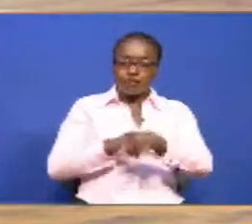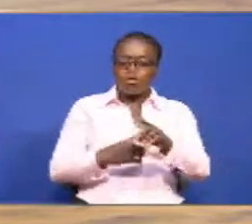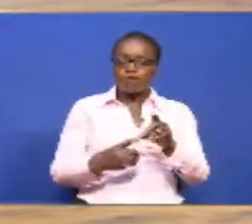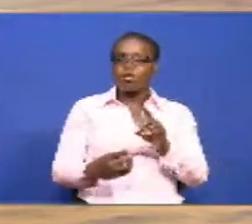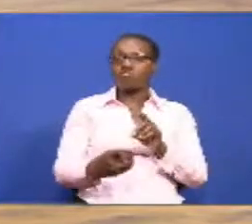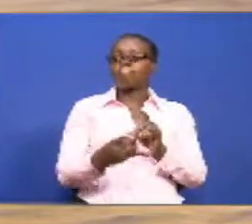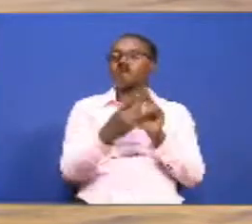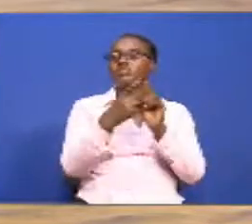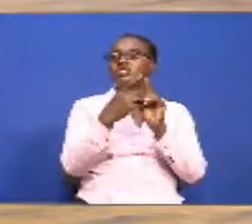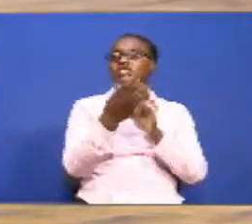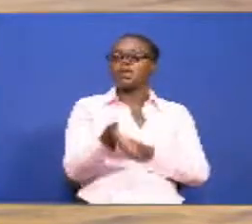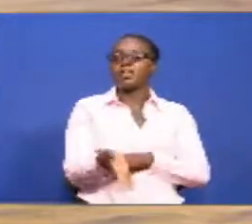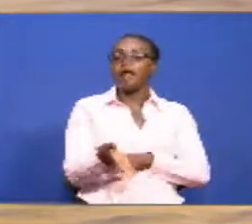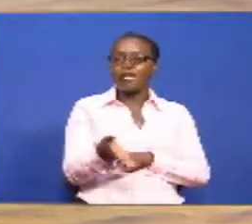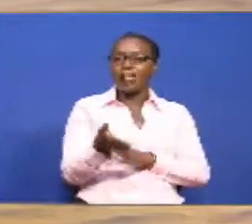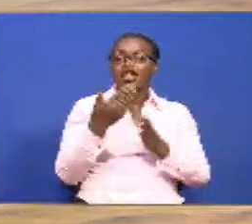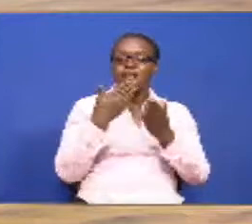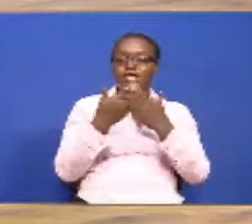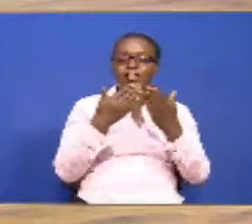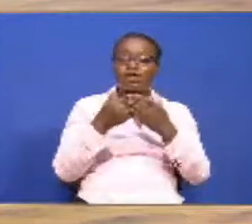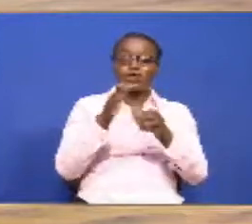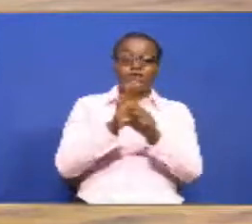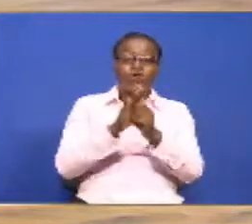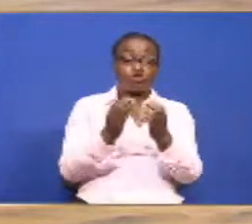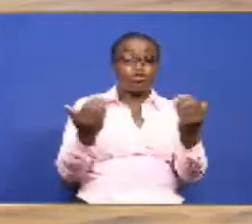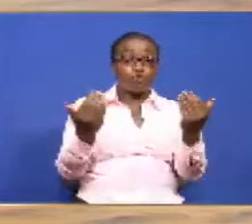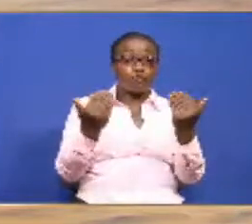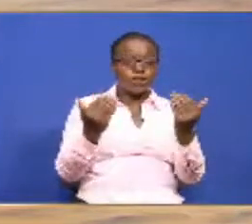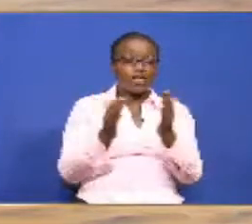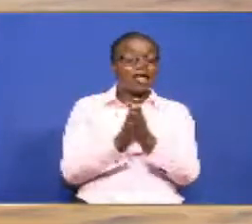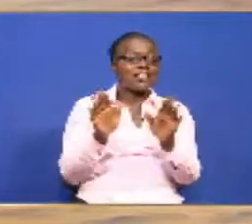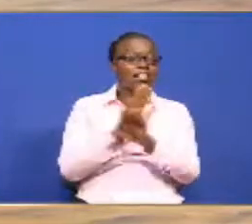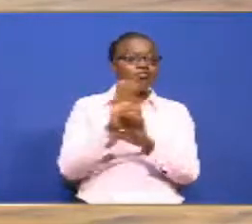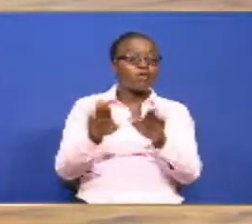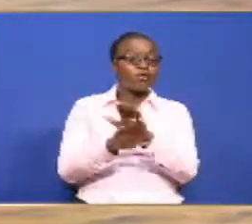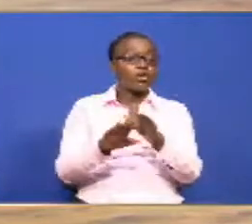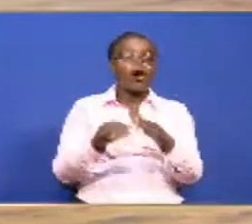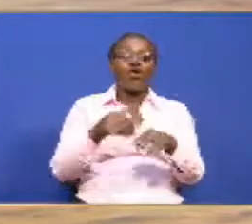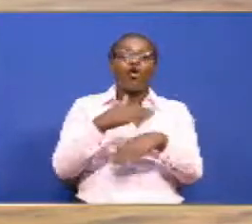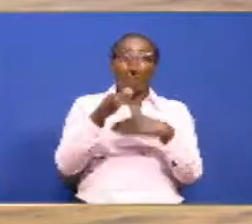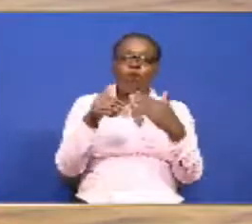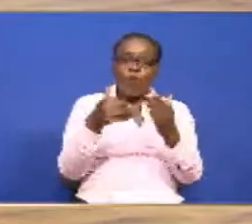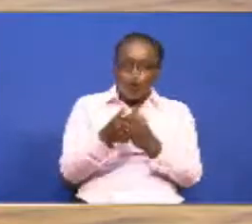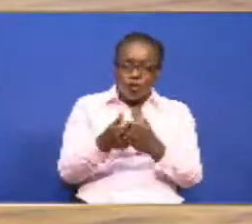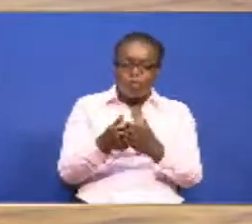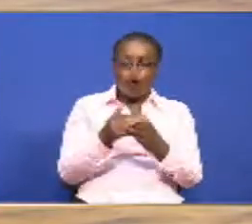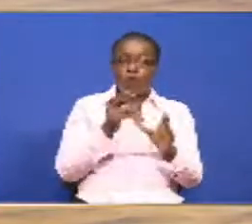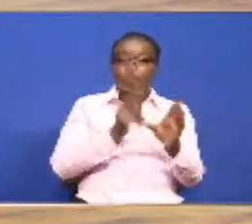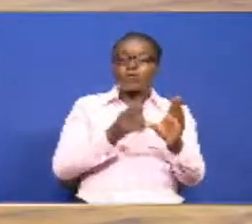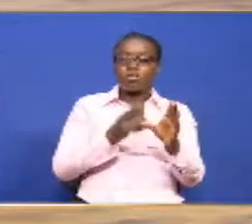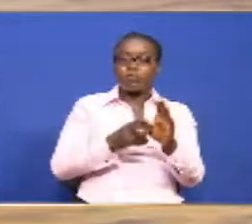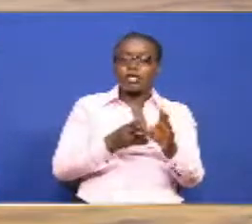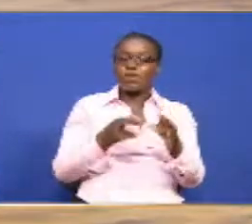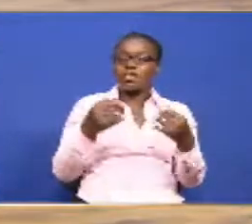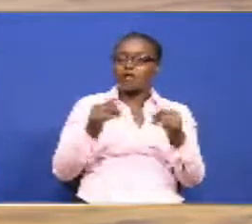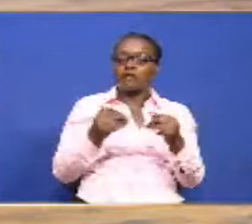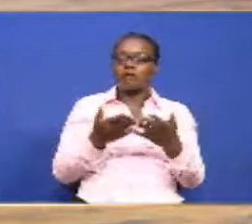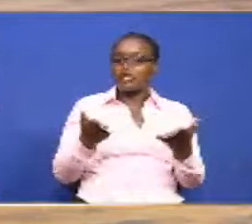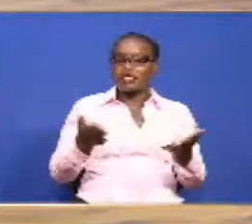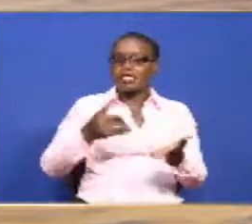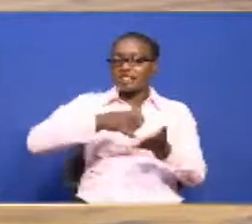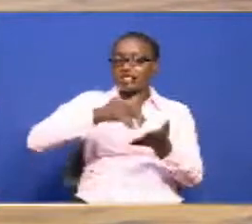hewani, na toa shukrani zangu za dhati kwa wewe, kwa utazamaji wako na wote walioshiriki katika kufanikisha Darubini ya Channel 1 akiwemo